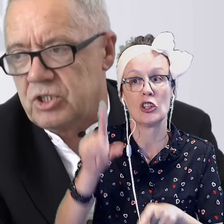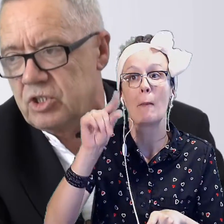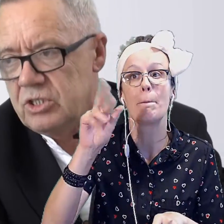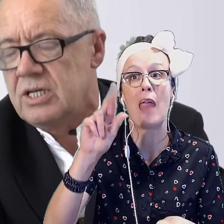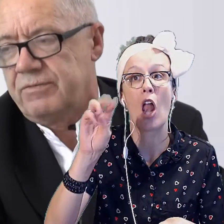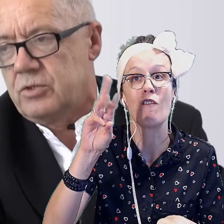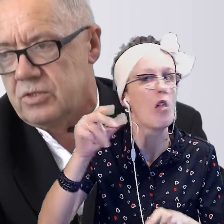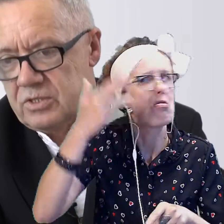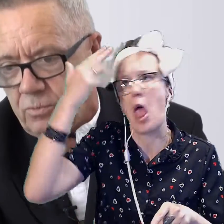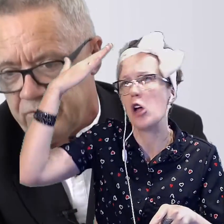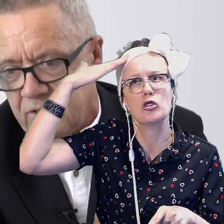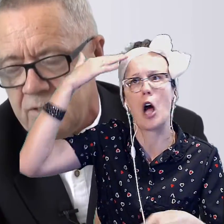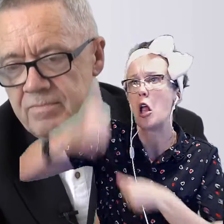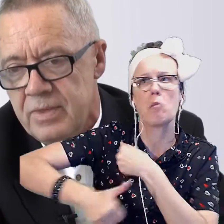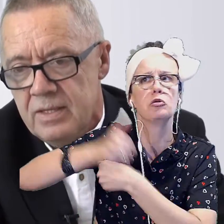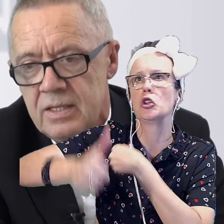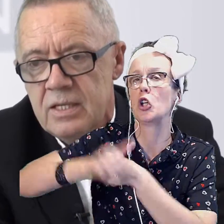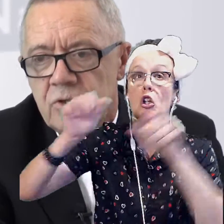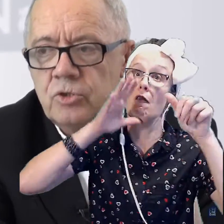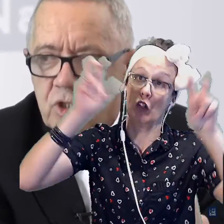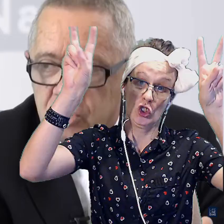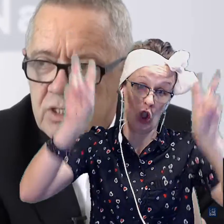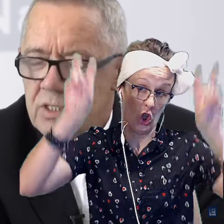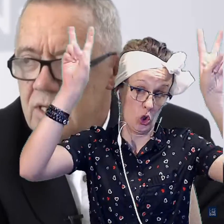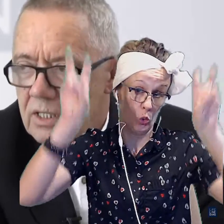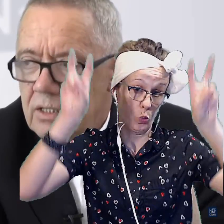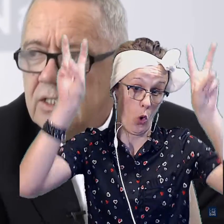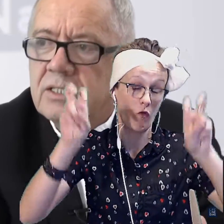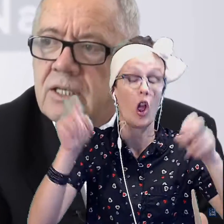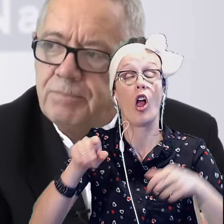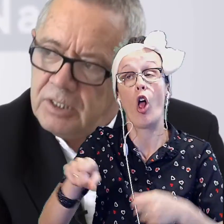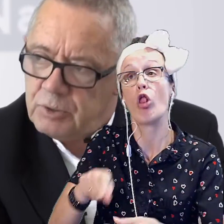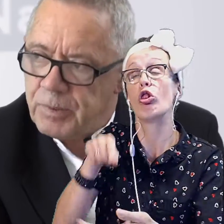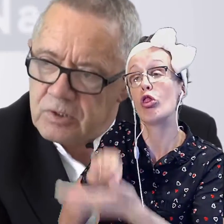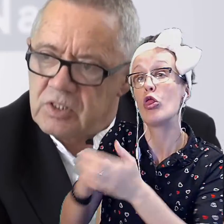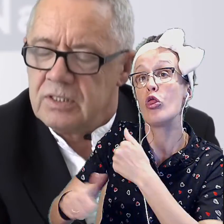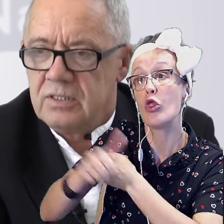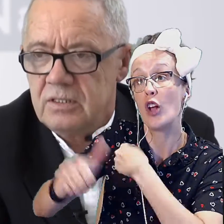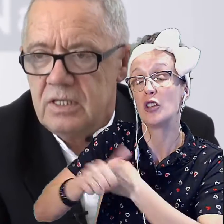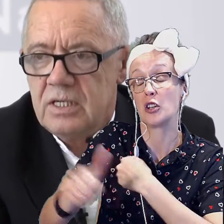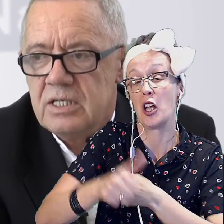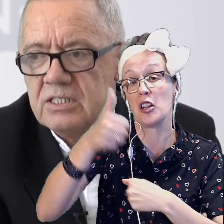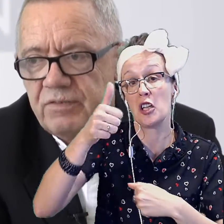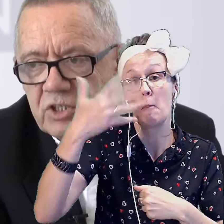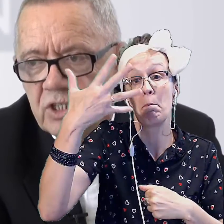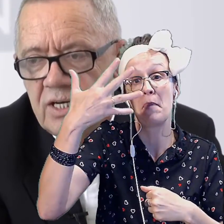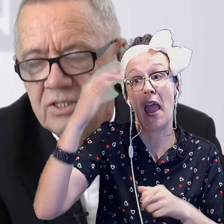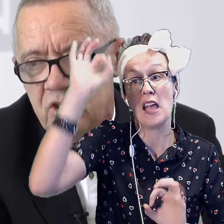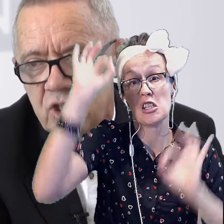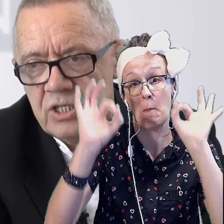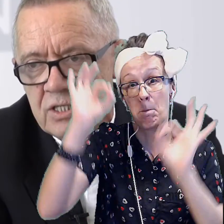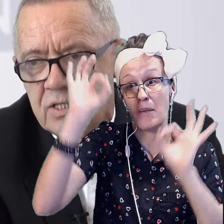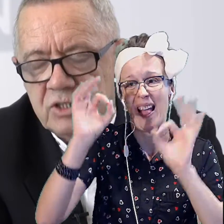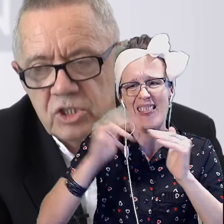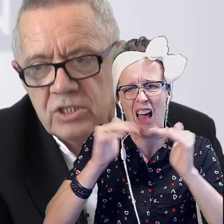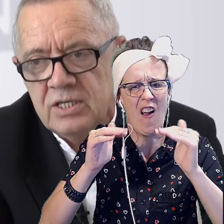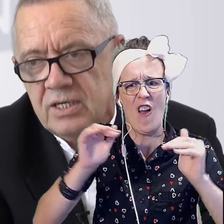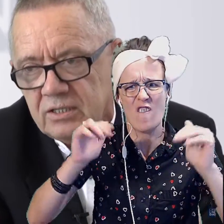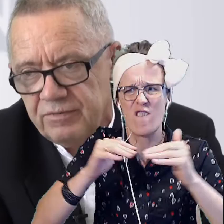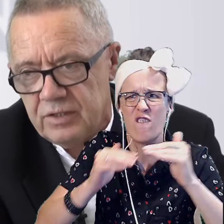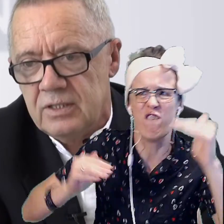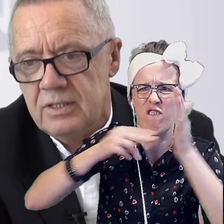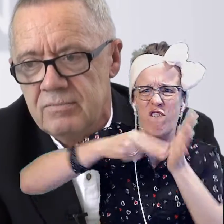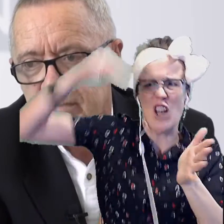nieznanych przyczyn w cudzysłowie dotyczy jedynie 5 procent zniżki nadciśnienia